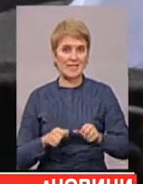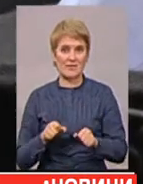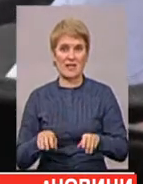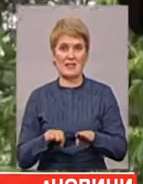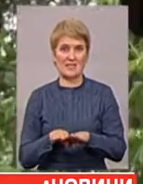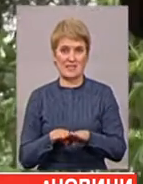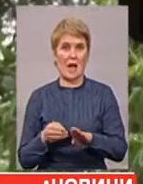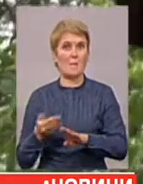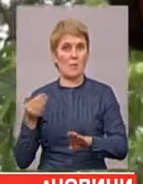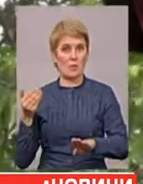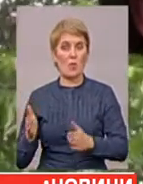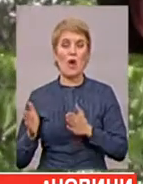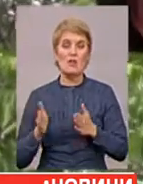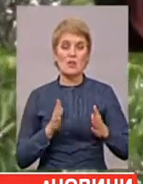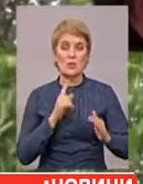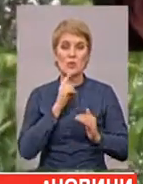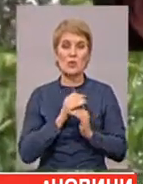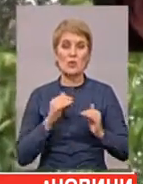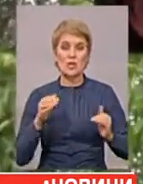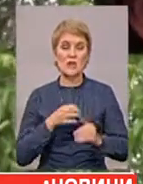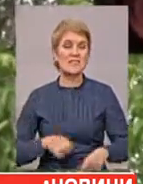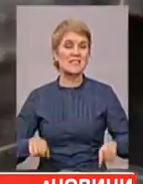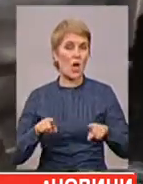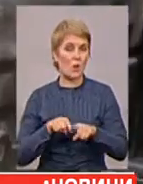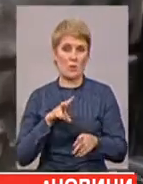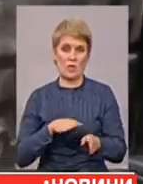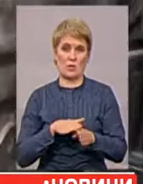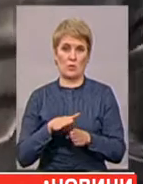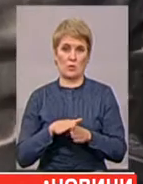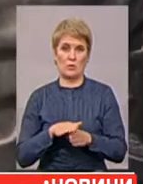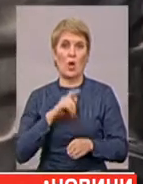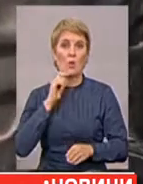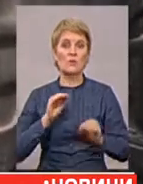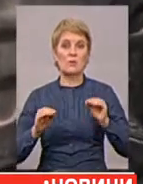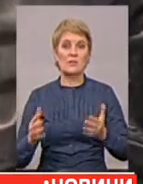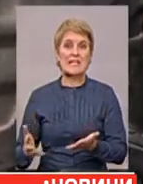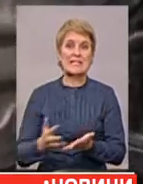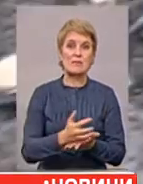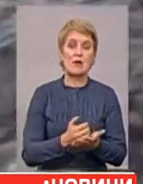не дотримується. Тож на українських позиціях збирають купи осколків від російських снарядів.